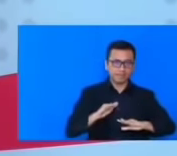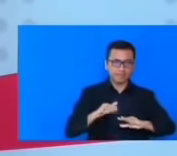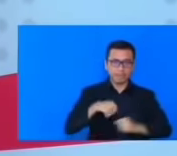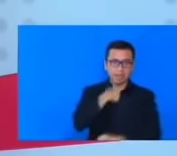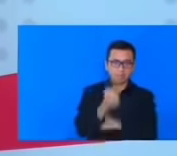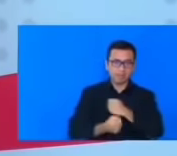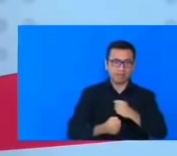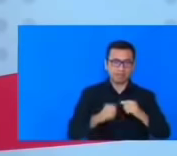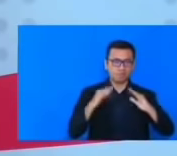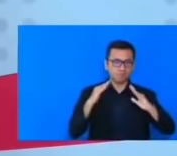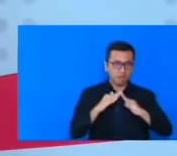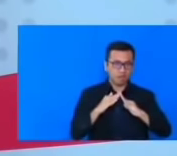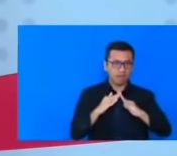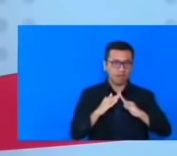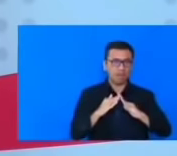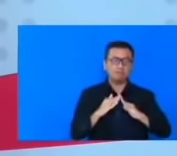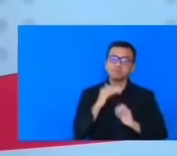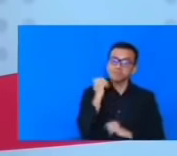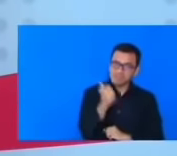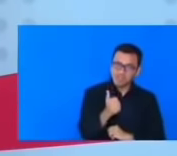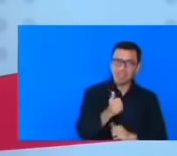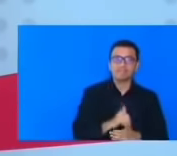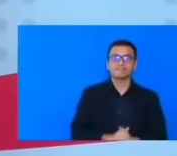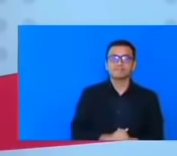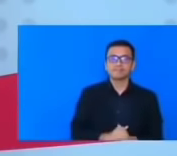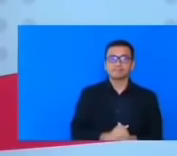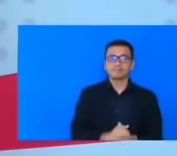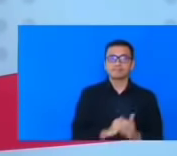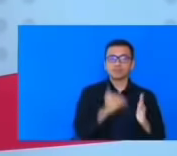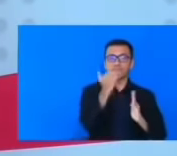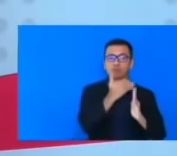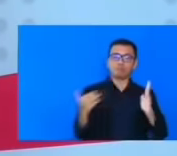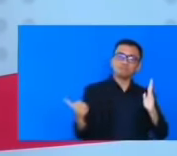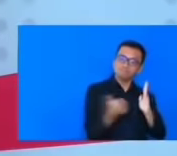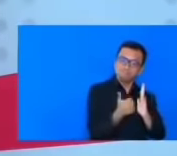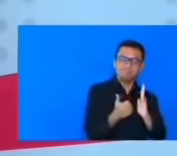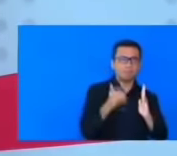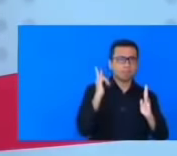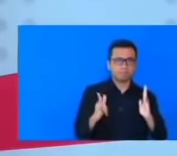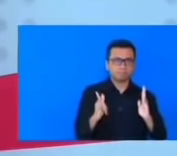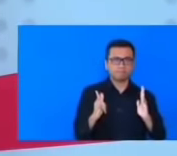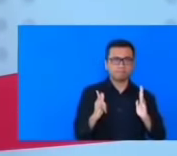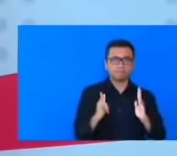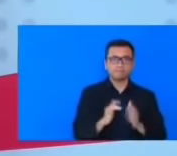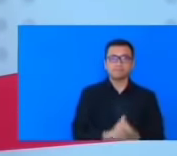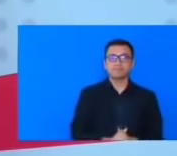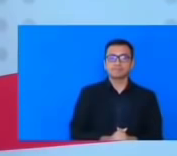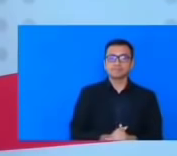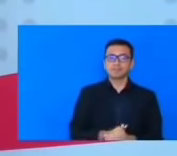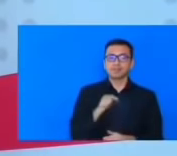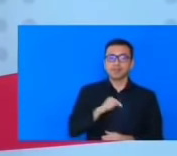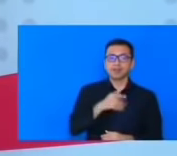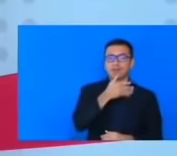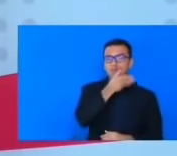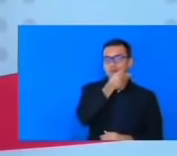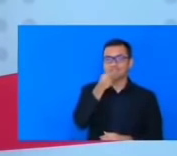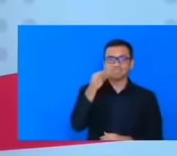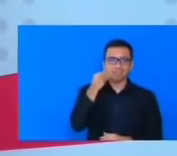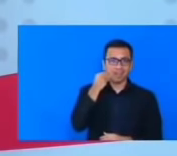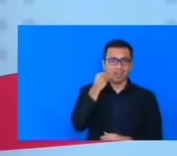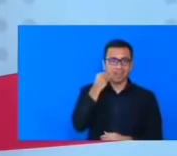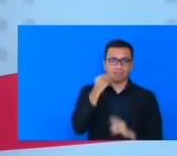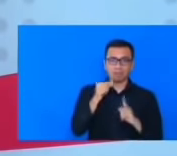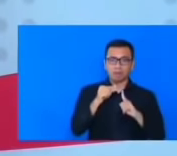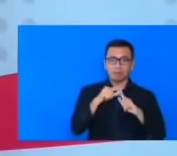Terapkan disiplin. Kita sadari bahwa Ramadan, Paskah juga diperingati pada bulan